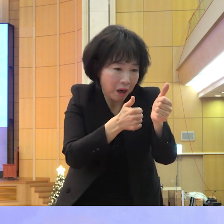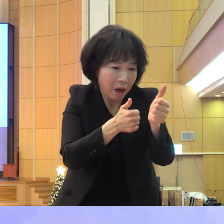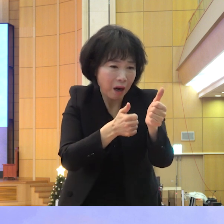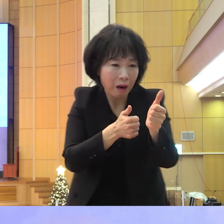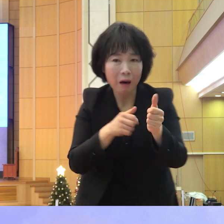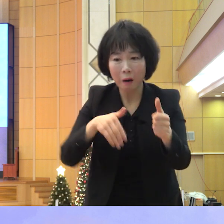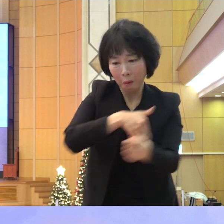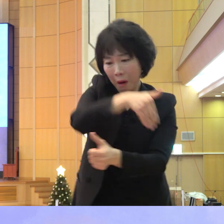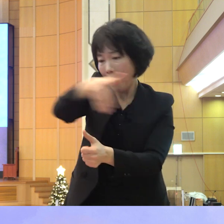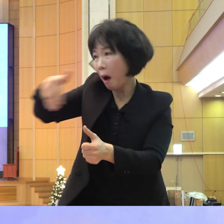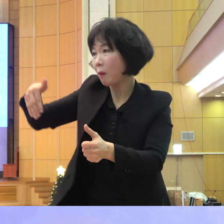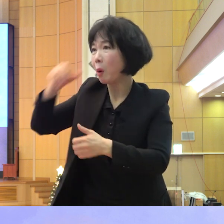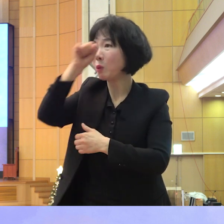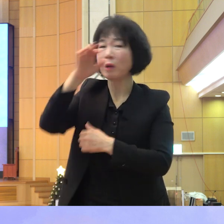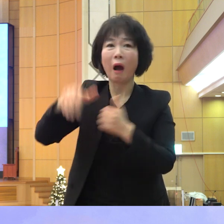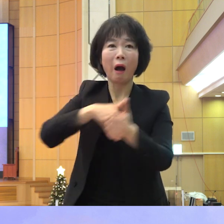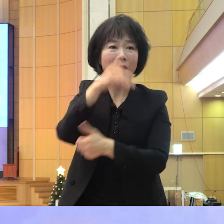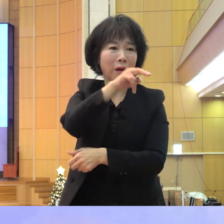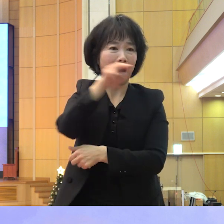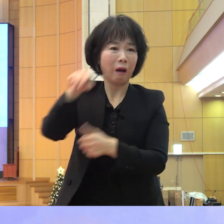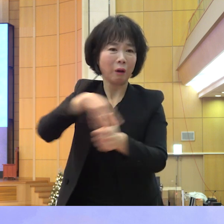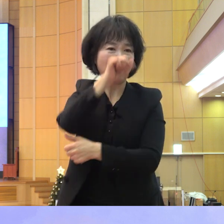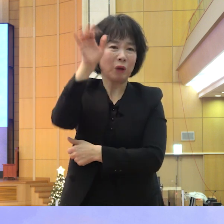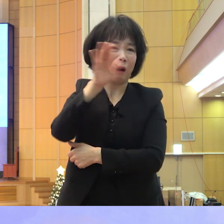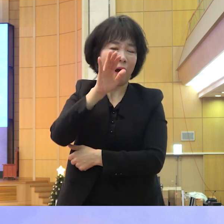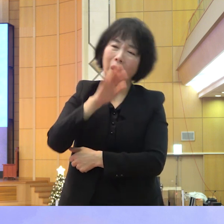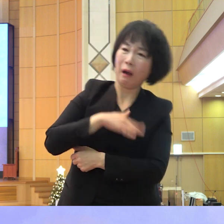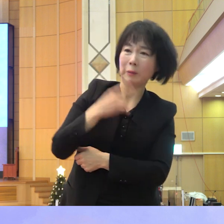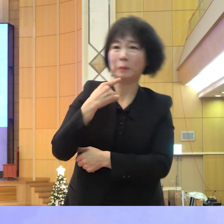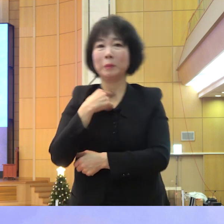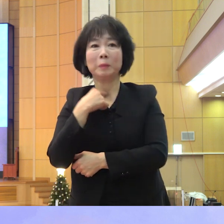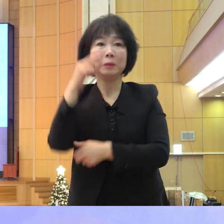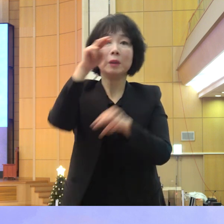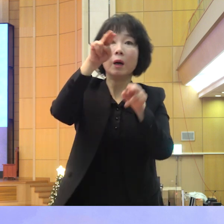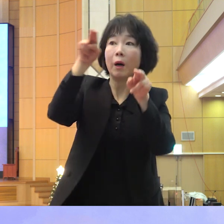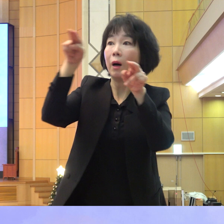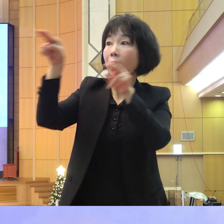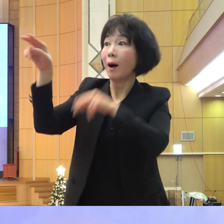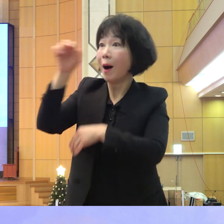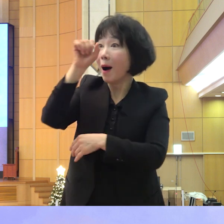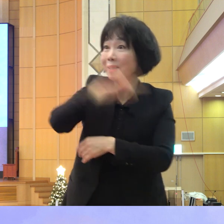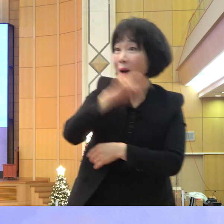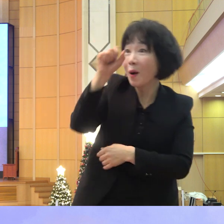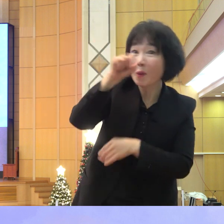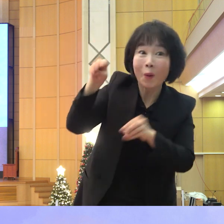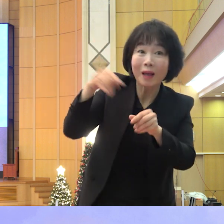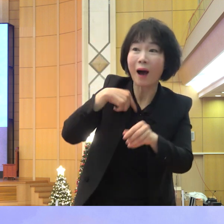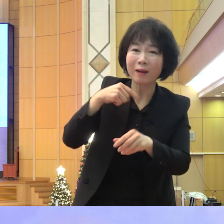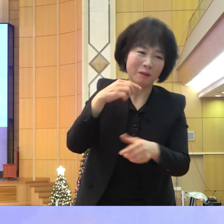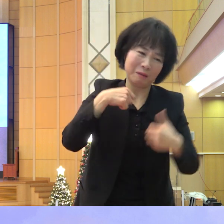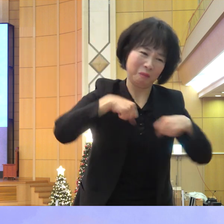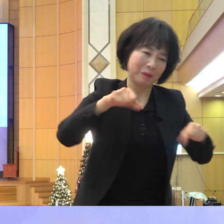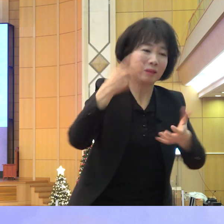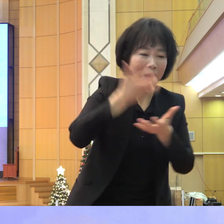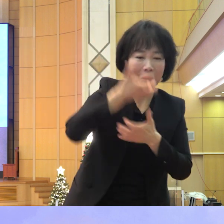살기가 어렵자 자기가 보기 좋고 자기 보기에 좋은 땅,